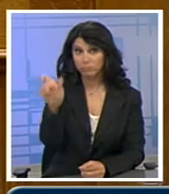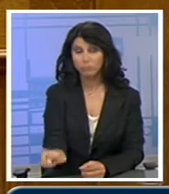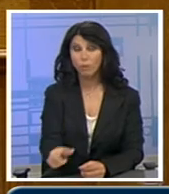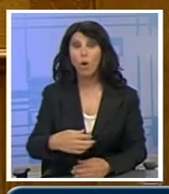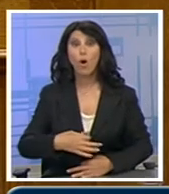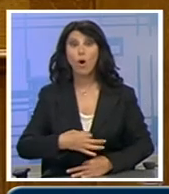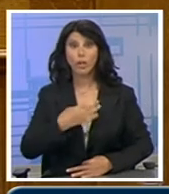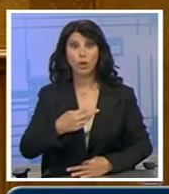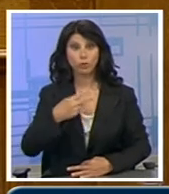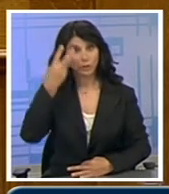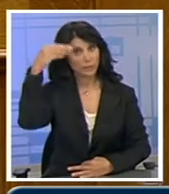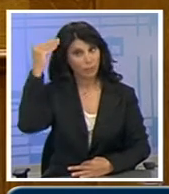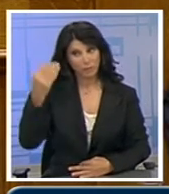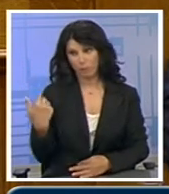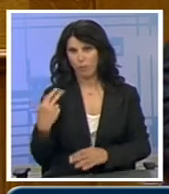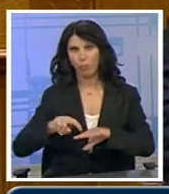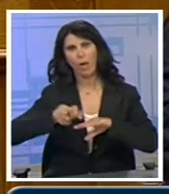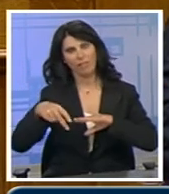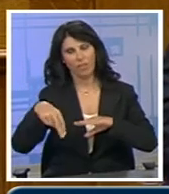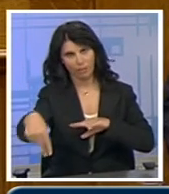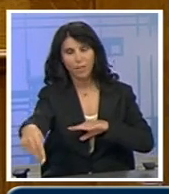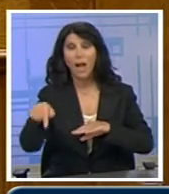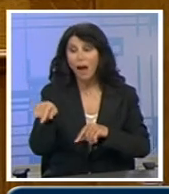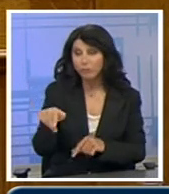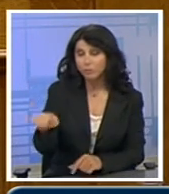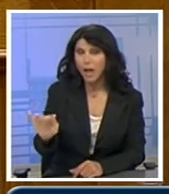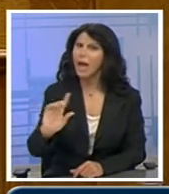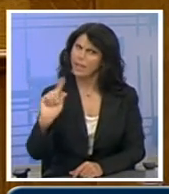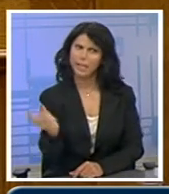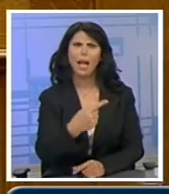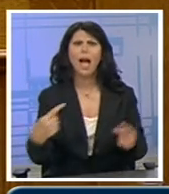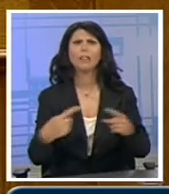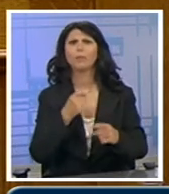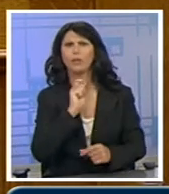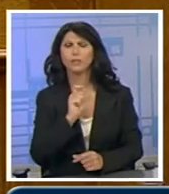Τσίπρα, αλλά και σε όλη την αντιπολίτευση, θέλω να επισημάνω κάτι.